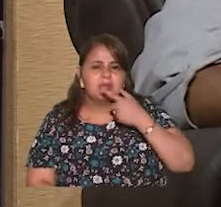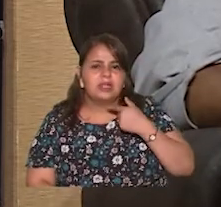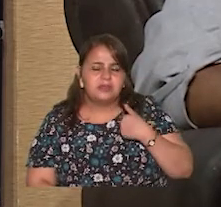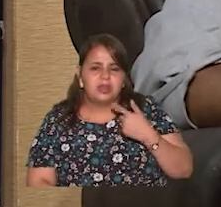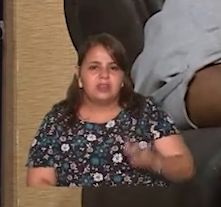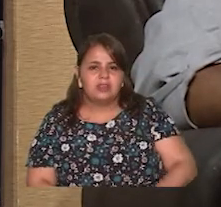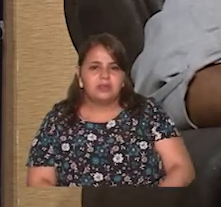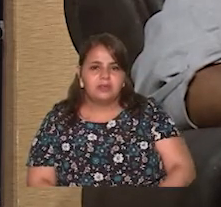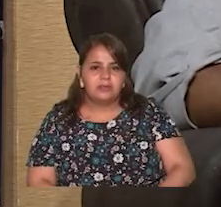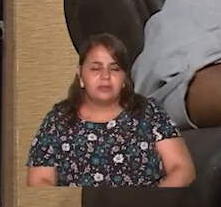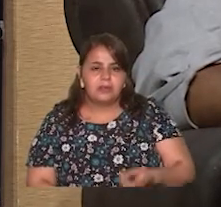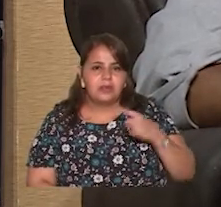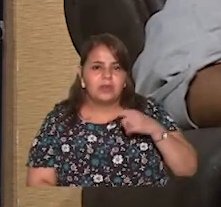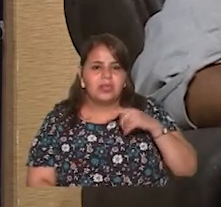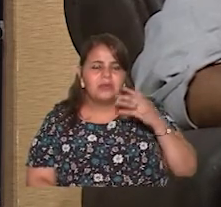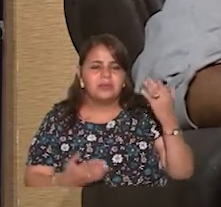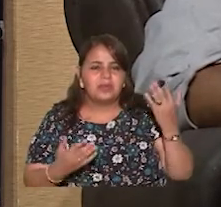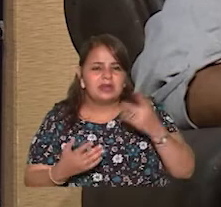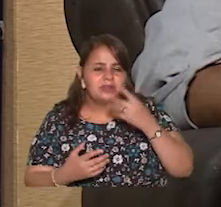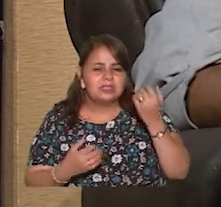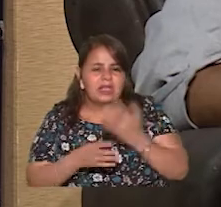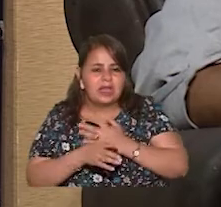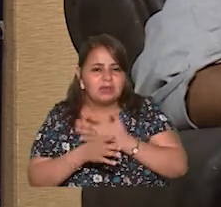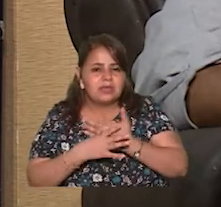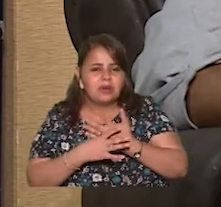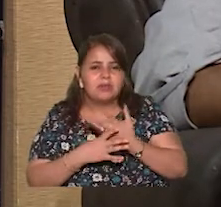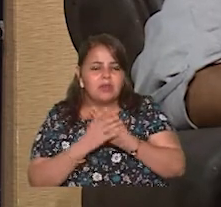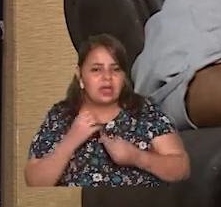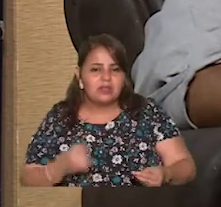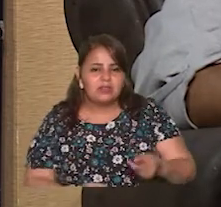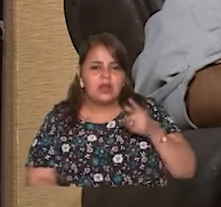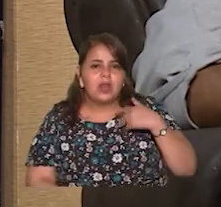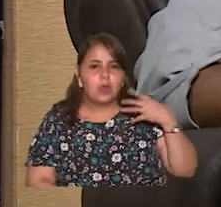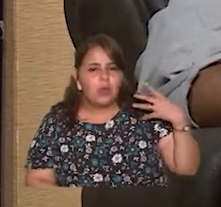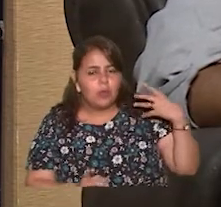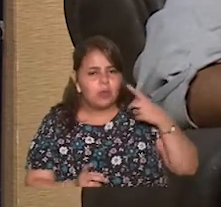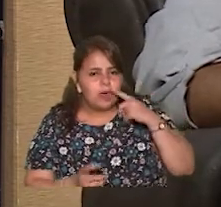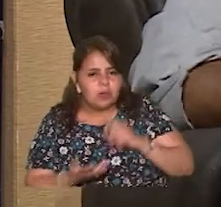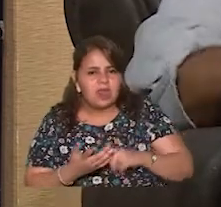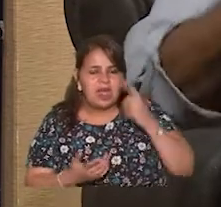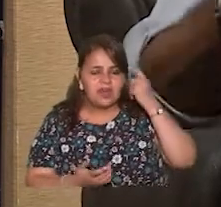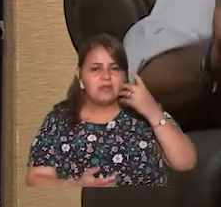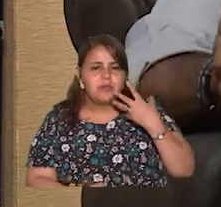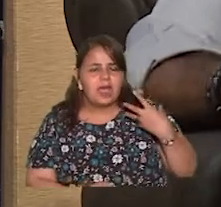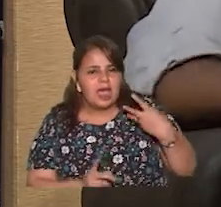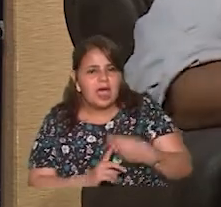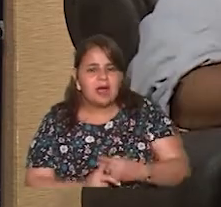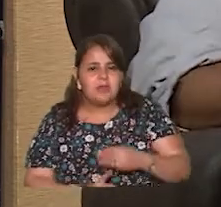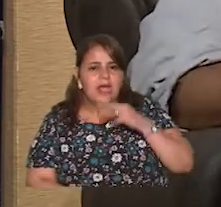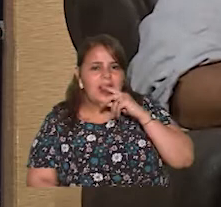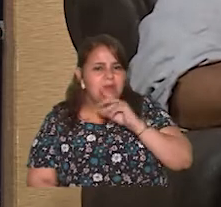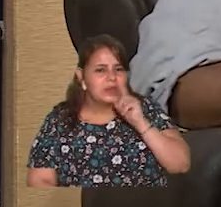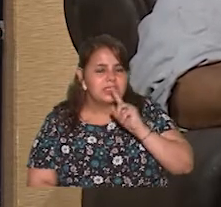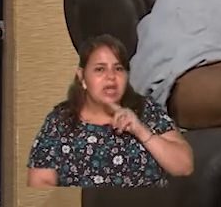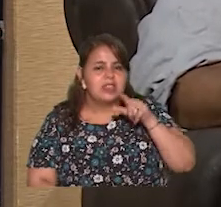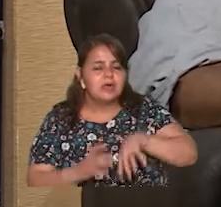ايه انت بتبذل نفسك من اجلي، عشان كده انا هخضع لك واسمع الكلام لاني واثق في محبتك الفاعله، مش المحبه اللي بالكلام، لا انت